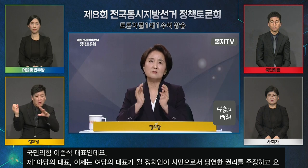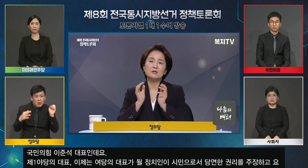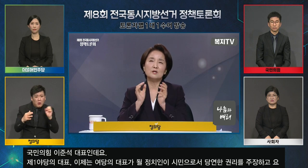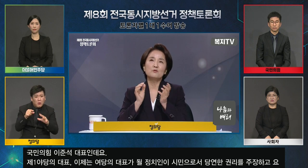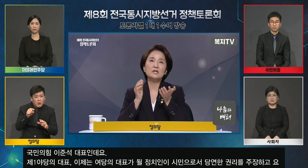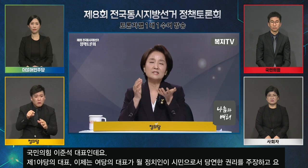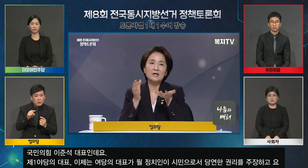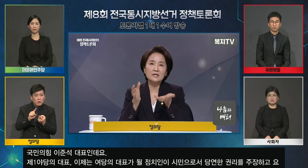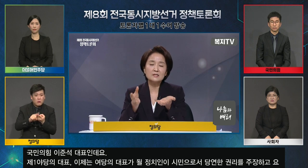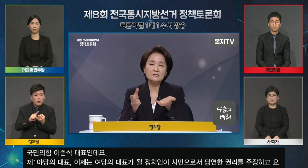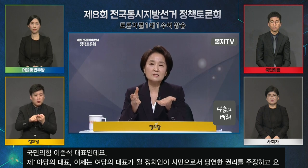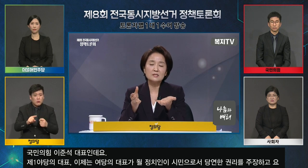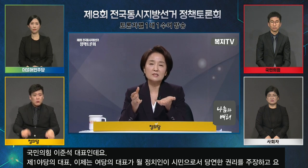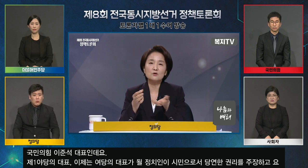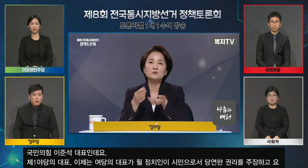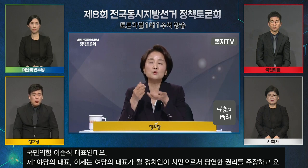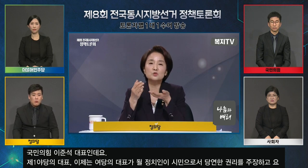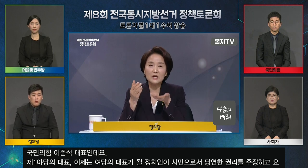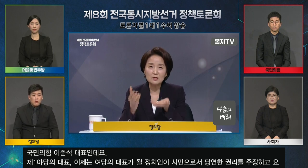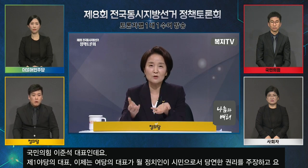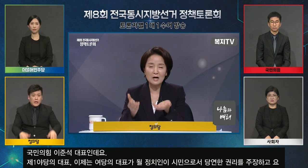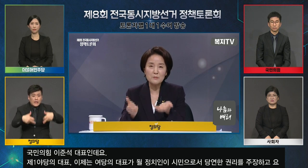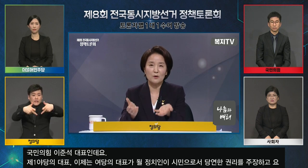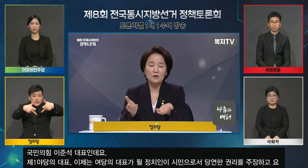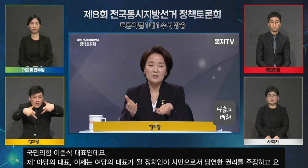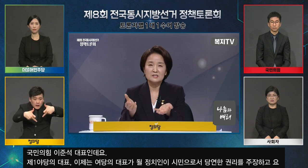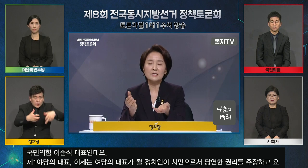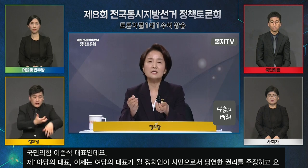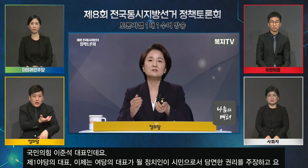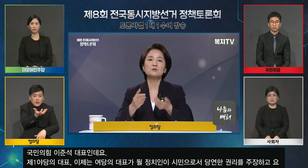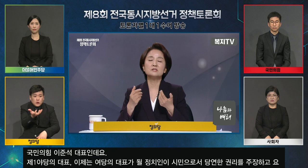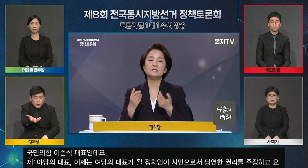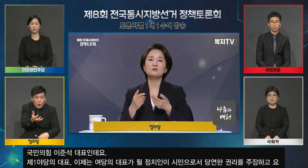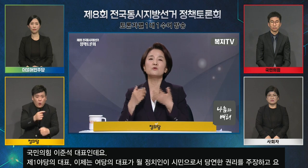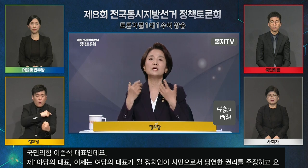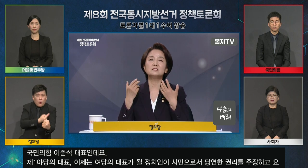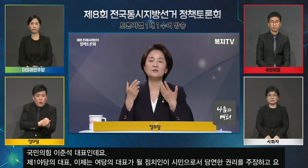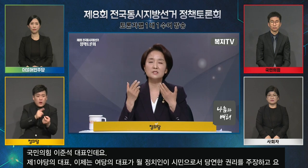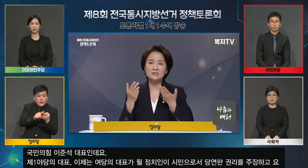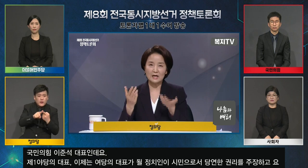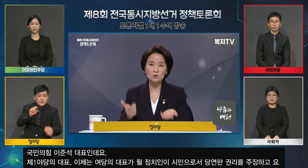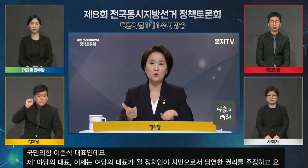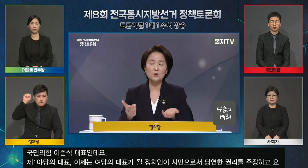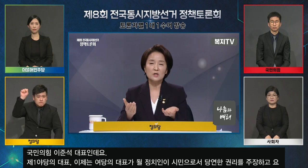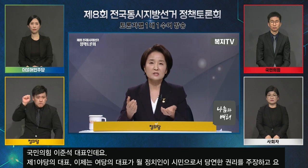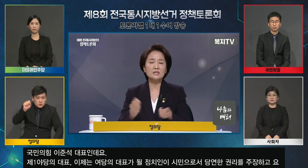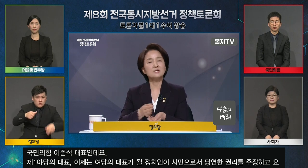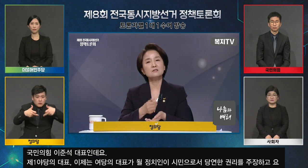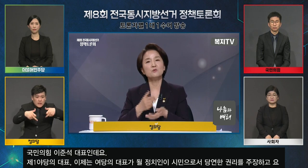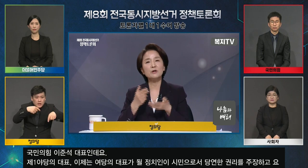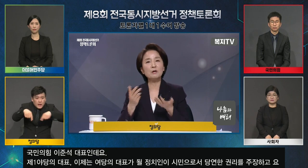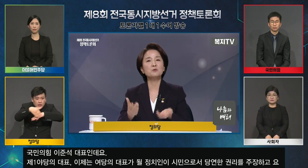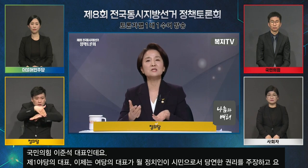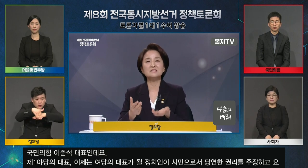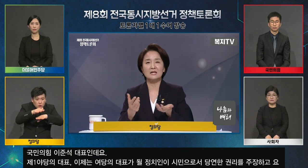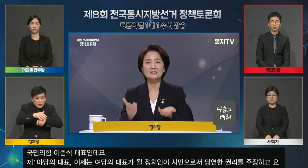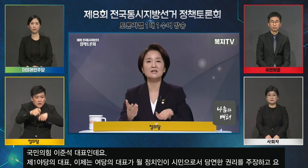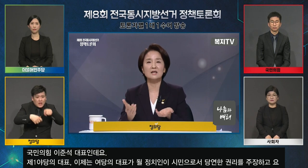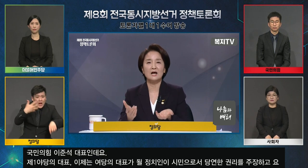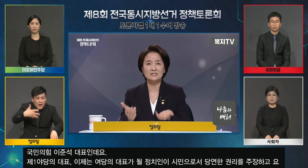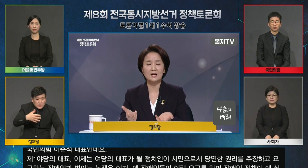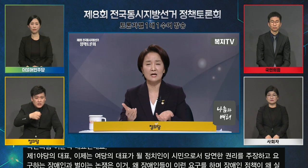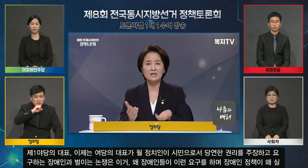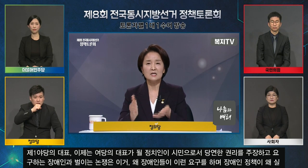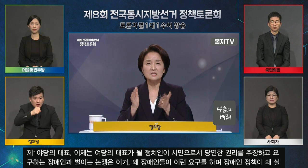왜 장애인들이 이런 요구를 하며 장애인 정책이 왜 실현되지 않고 예산은 왜 확보되지